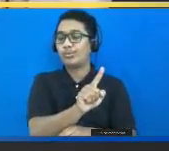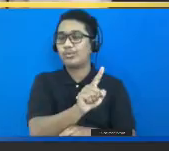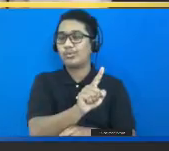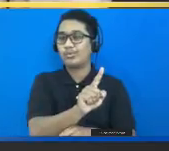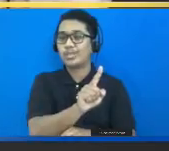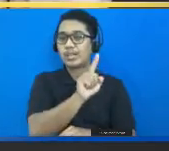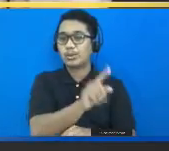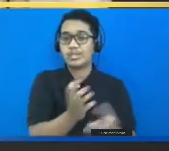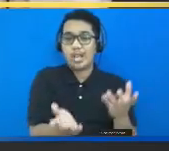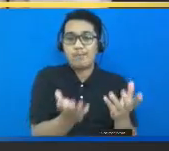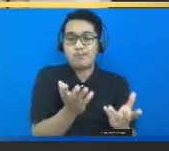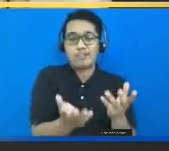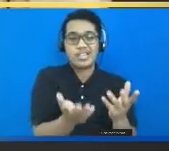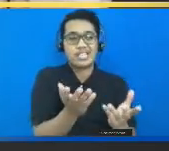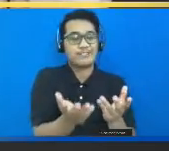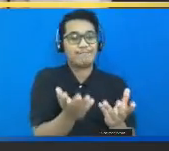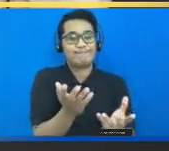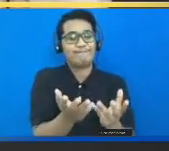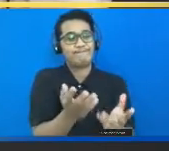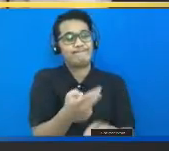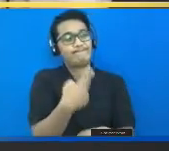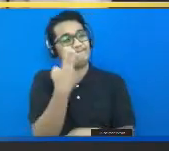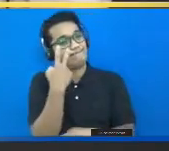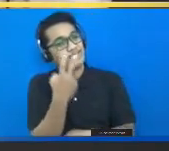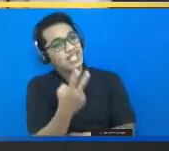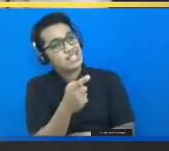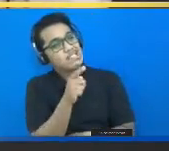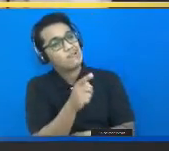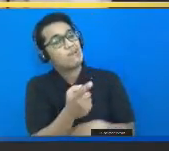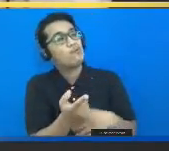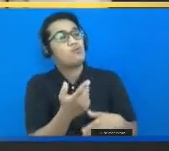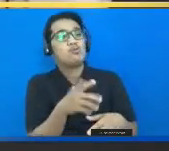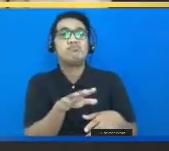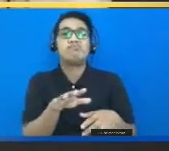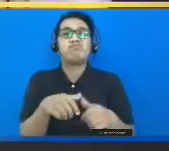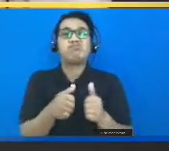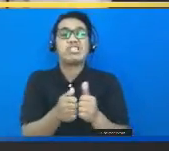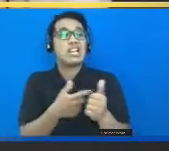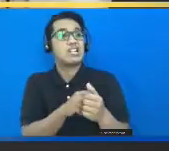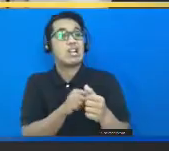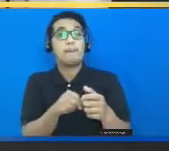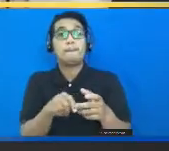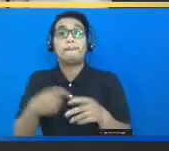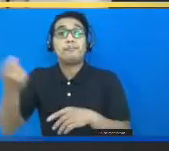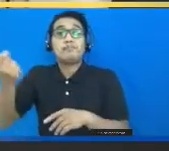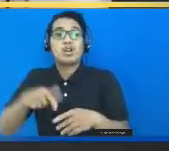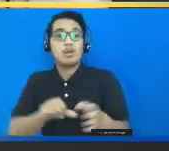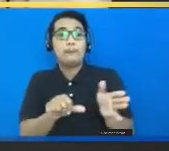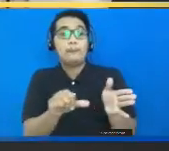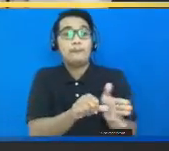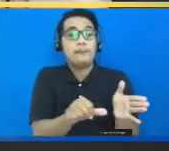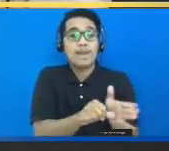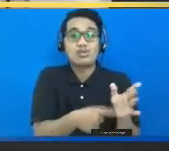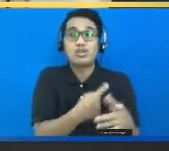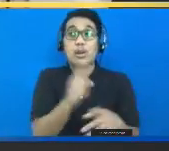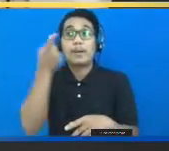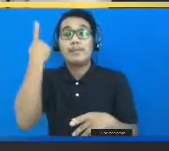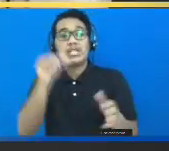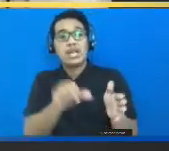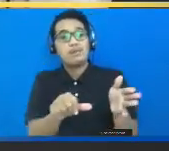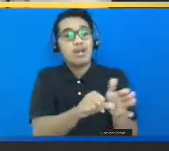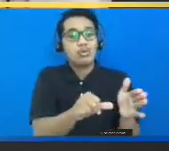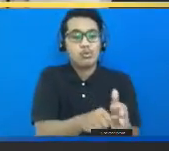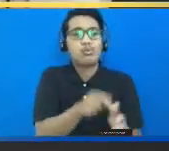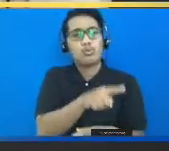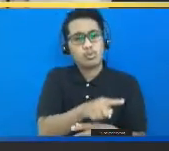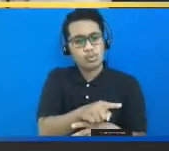mungkin kelewatan adalah dengan semua bantuan pendanaan dari pemerintah kan curto sangat gencar